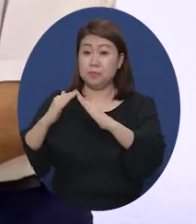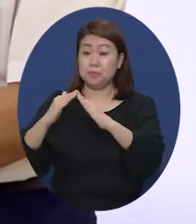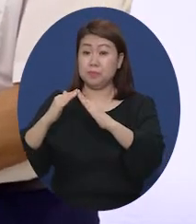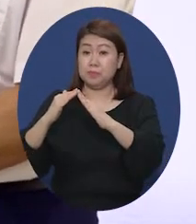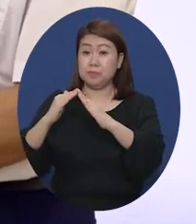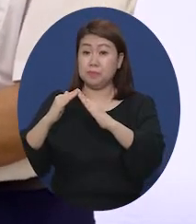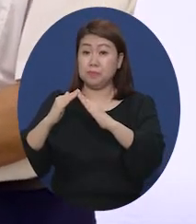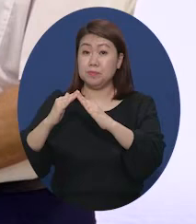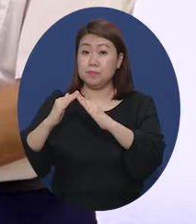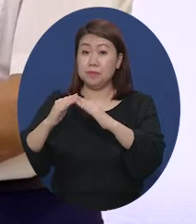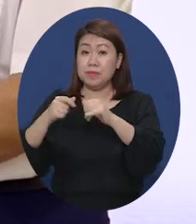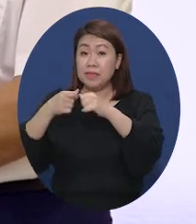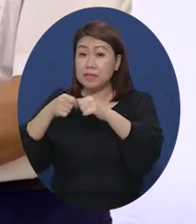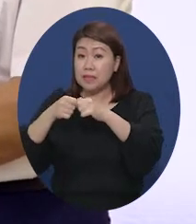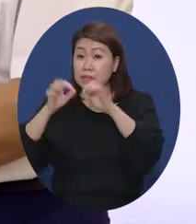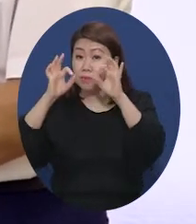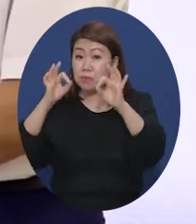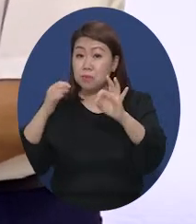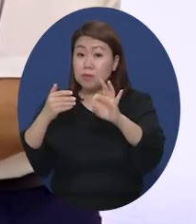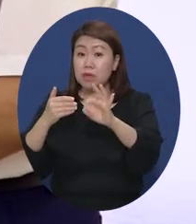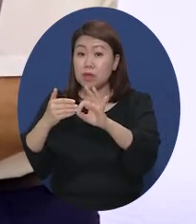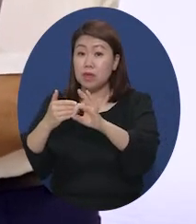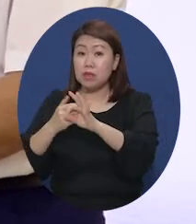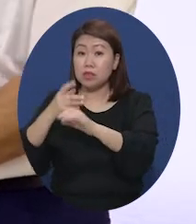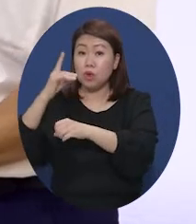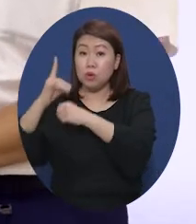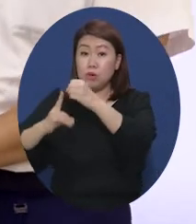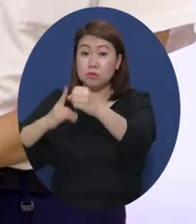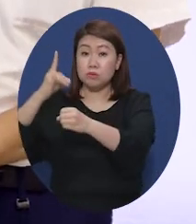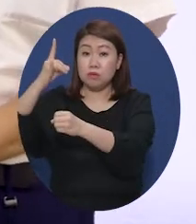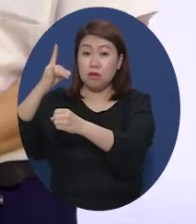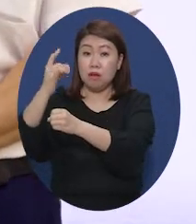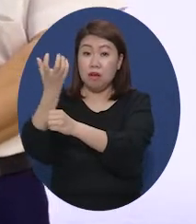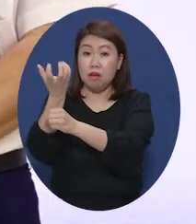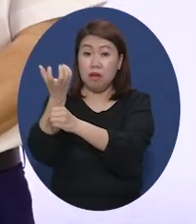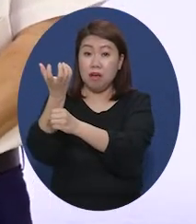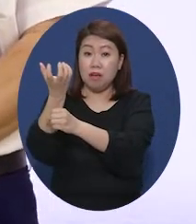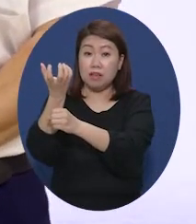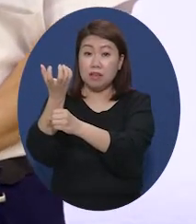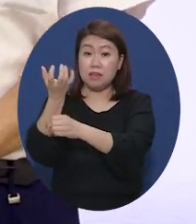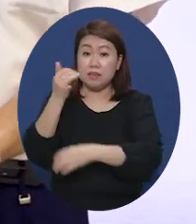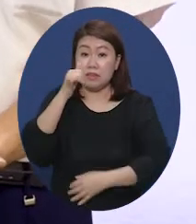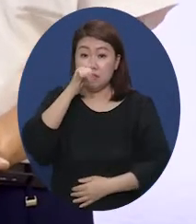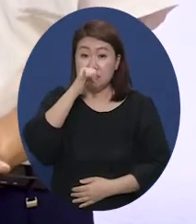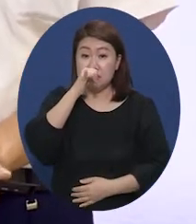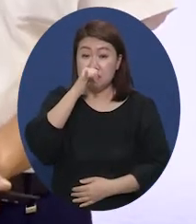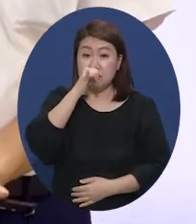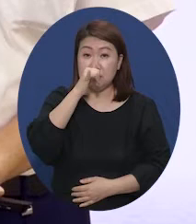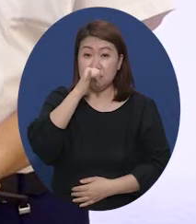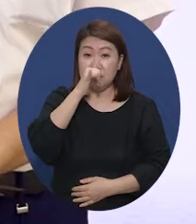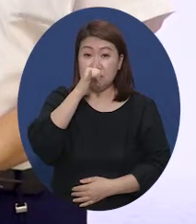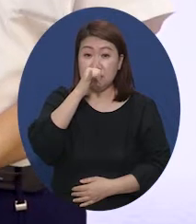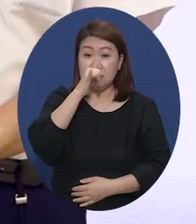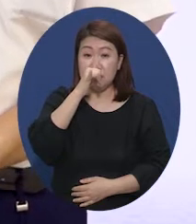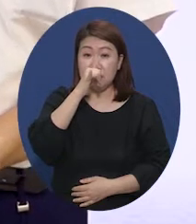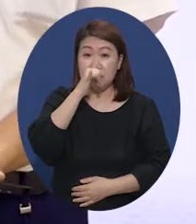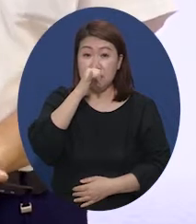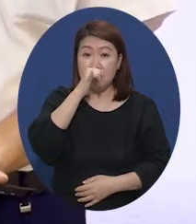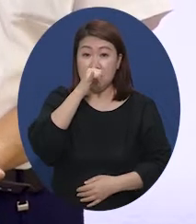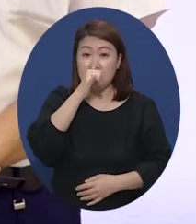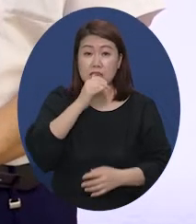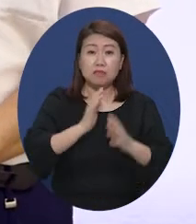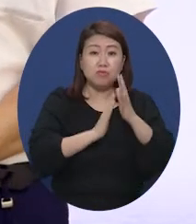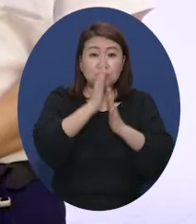그냥 수상가옥이 아니고 이제 보면은 여기에 위성 안테나가 달려있는 것을 알 수 있습니다. 아마존의 그